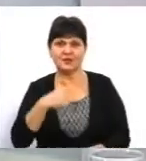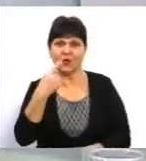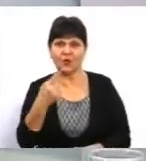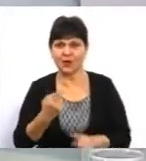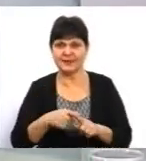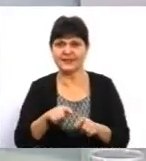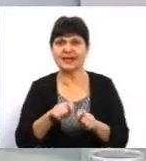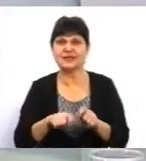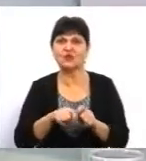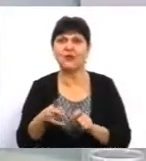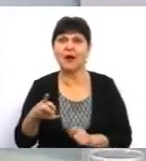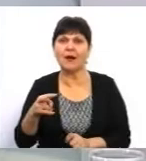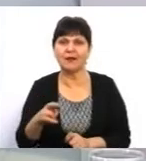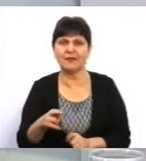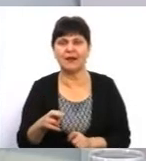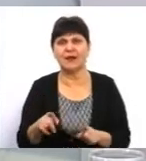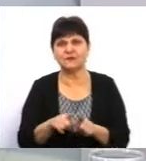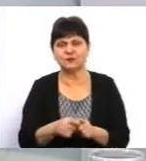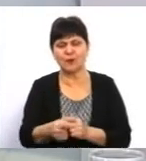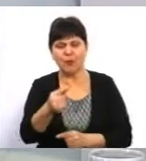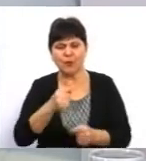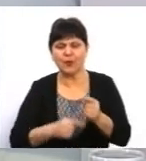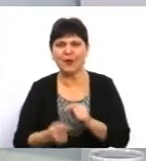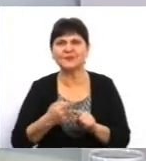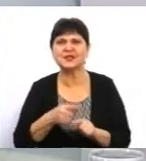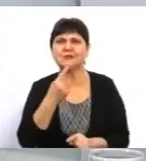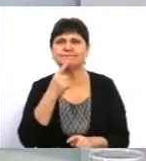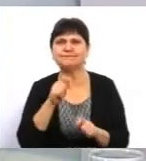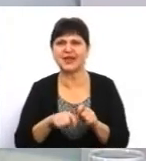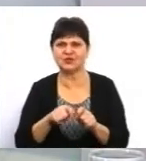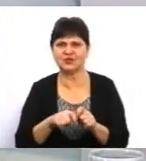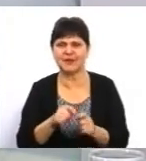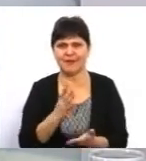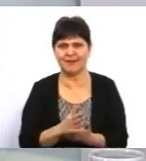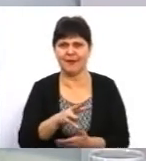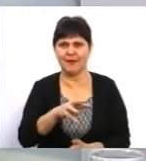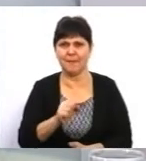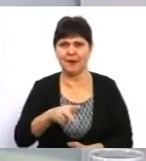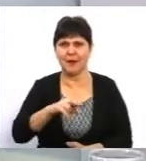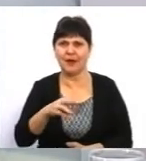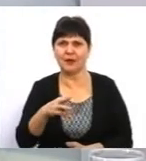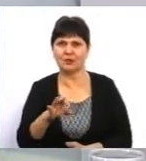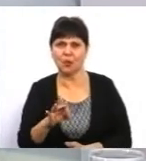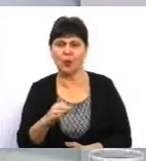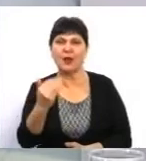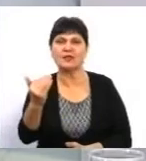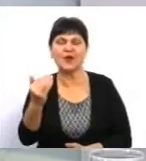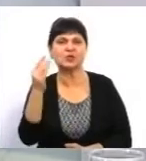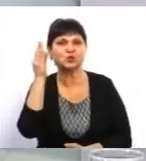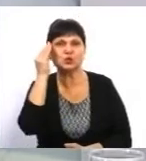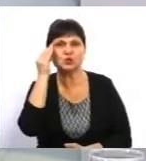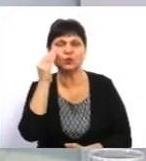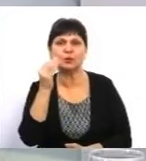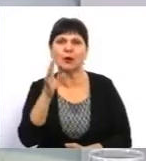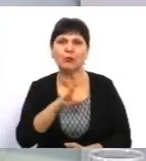ж таки повернемося, оскільки все ж таки в тестовому режимі ще працює «Е-малятко», на вашу думку, які були помічені,